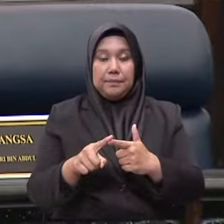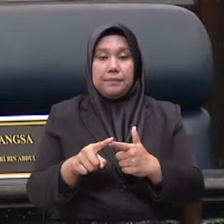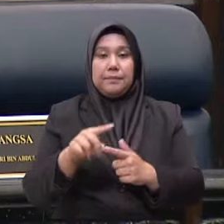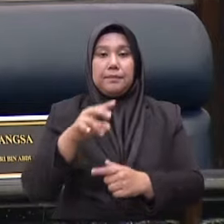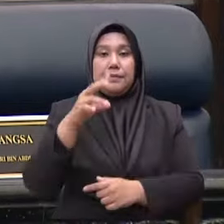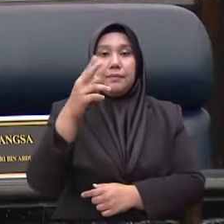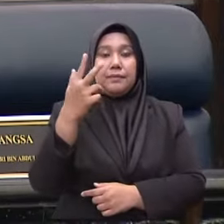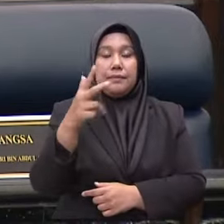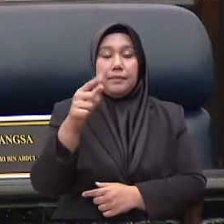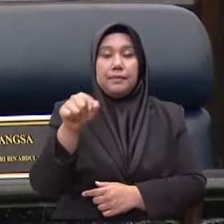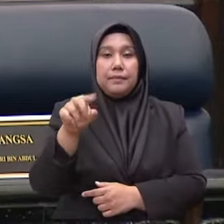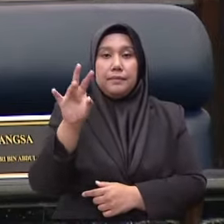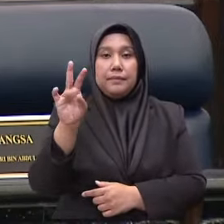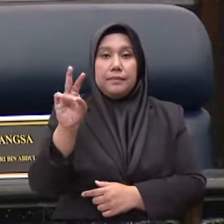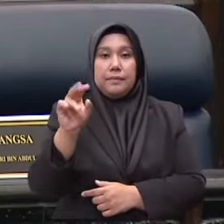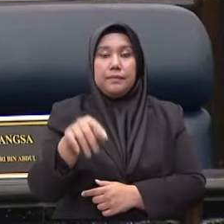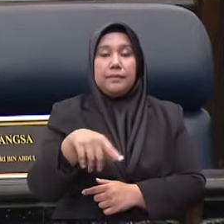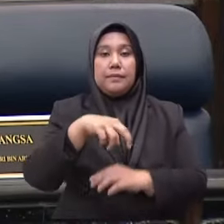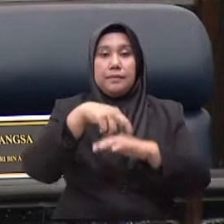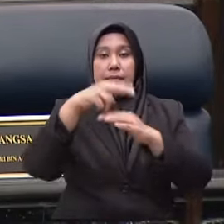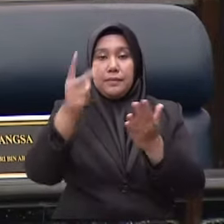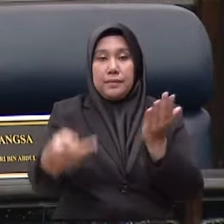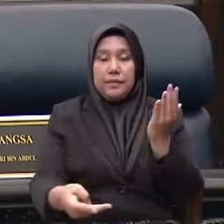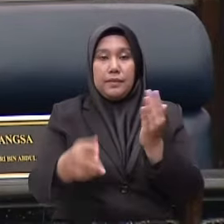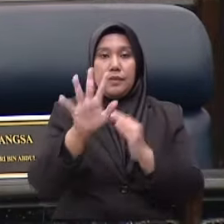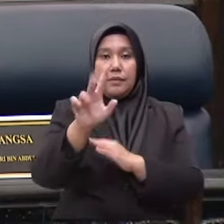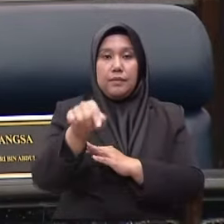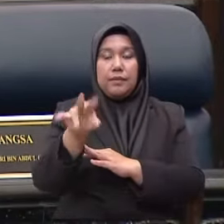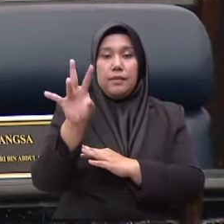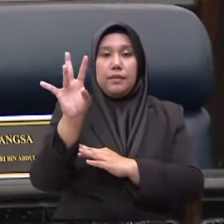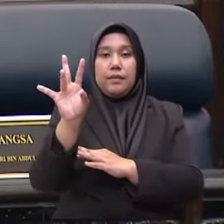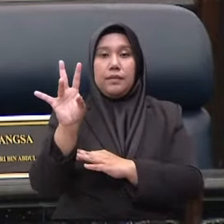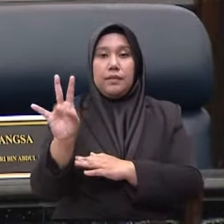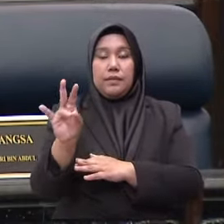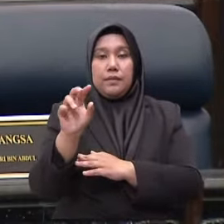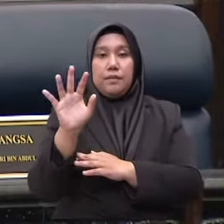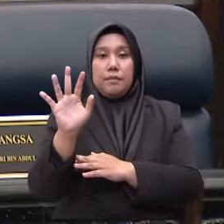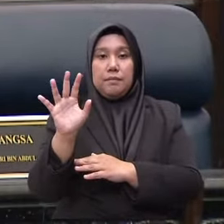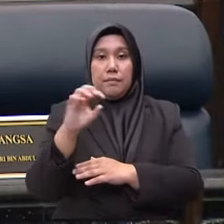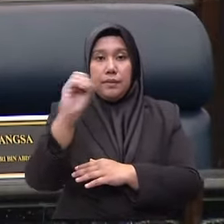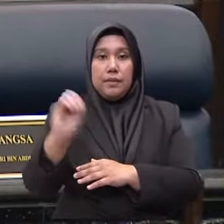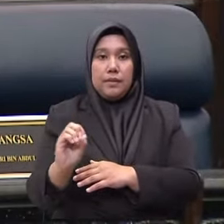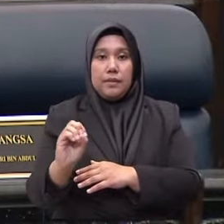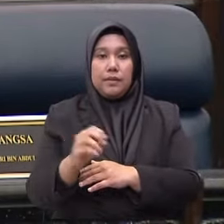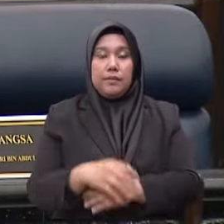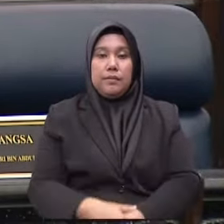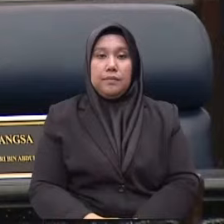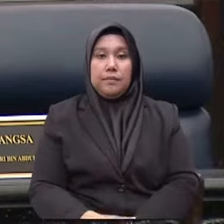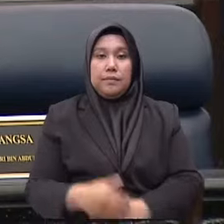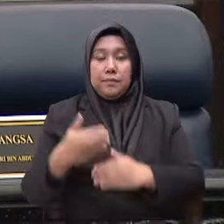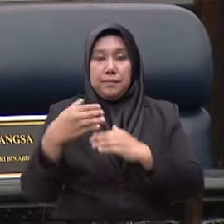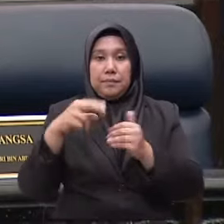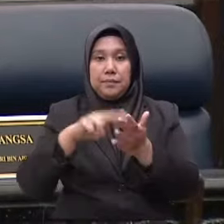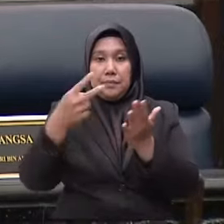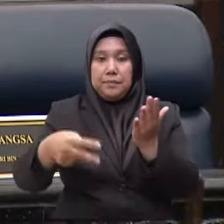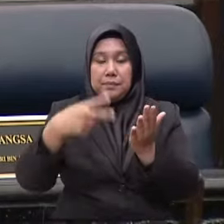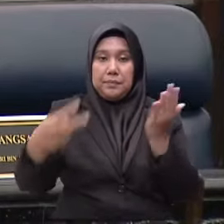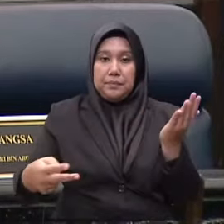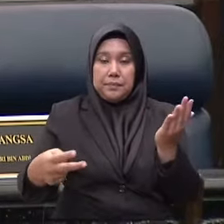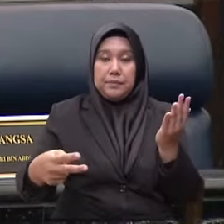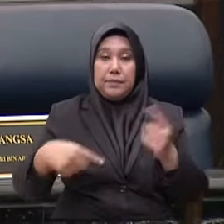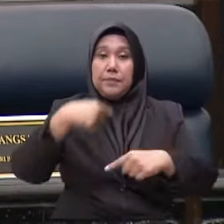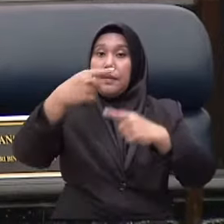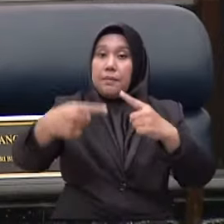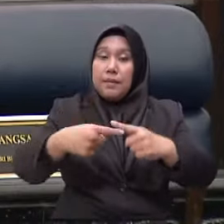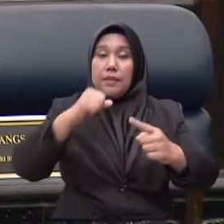7.3% jatuh kepada 5.9% dan jatuh kepada 43%. bila dia tidak berkembang